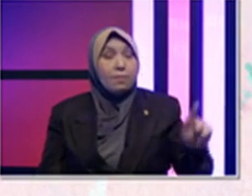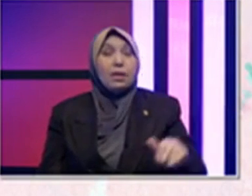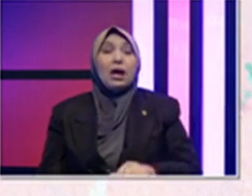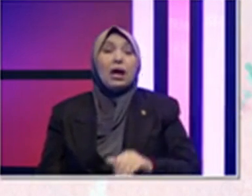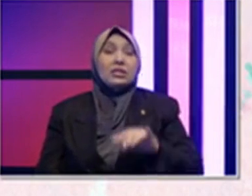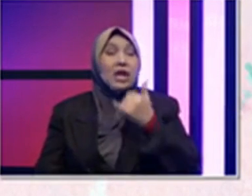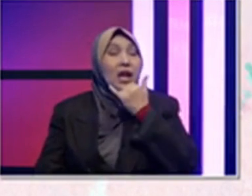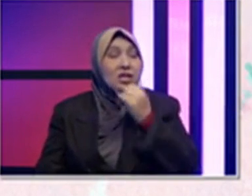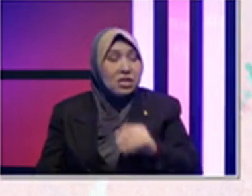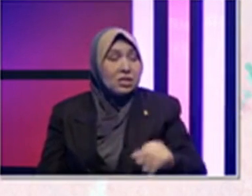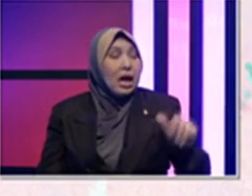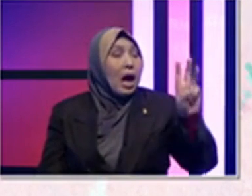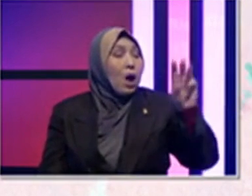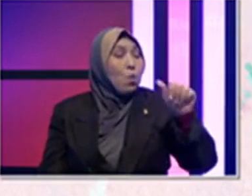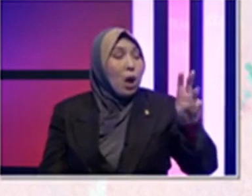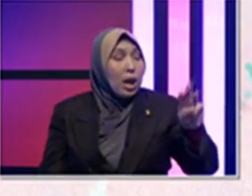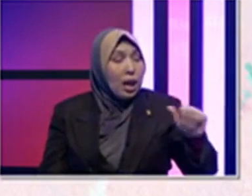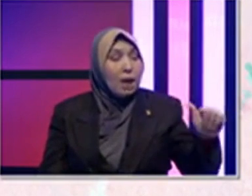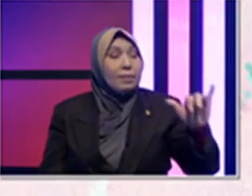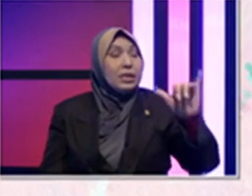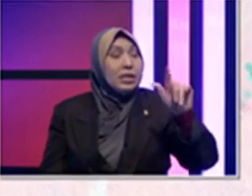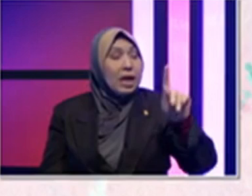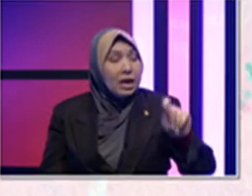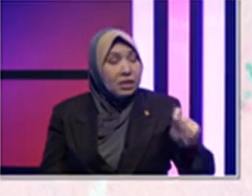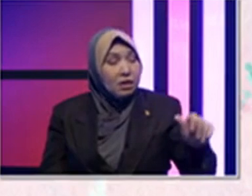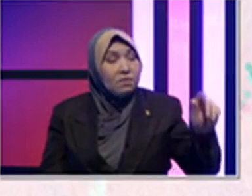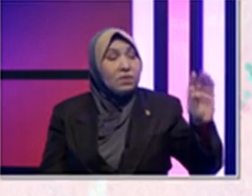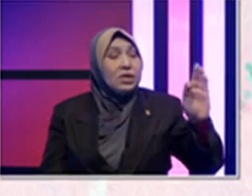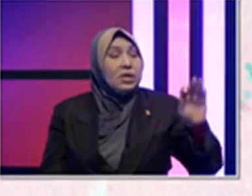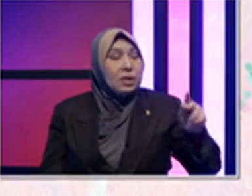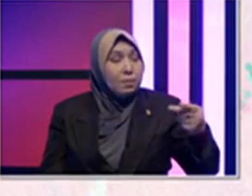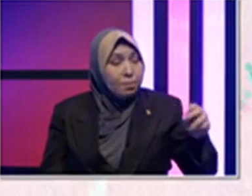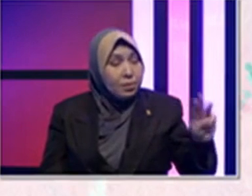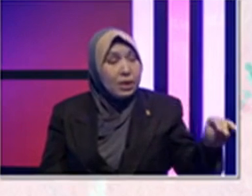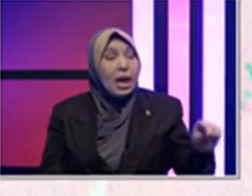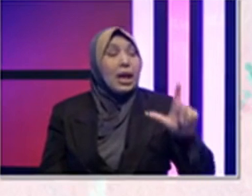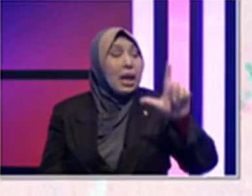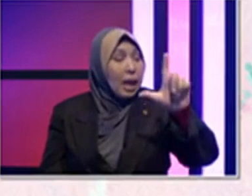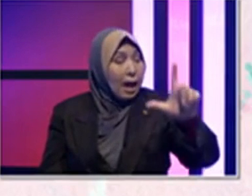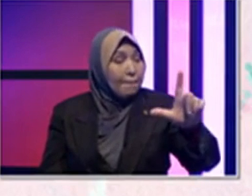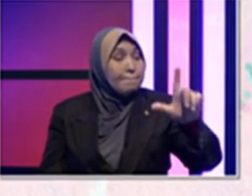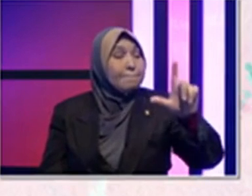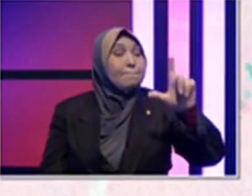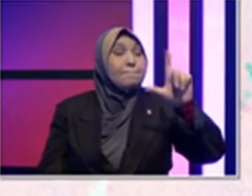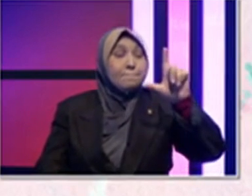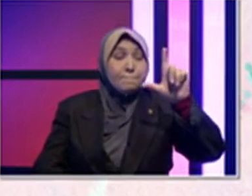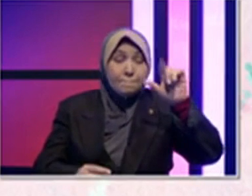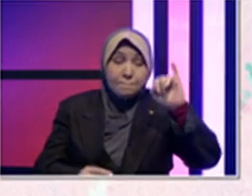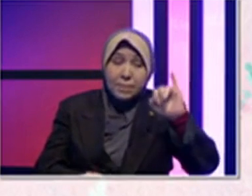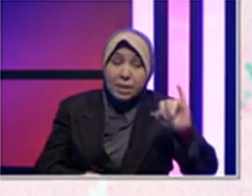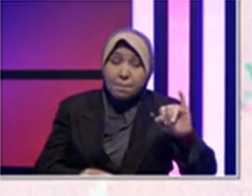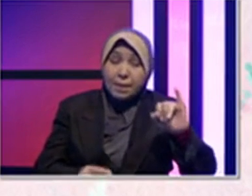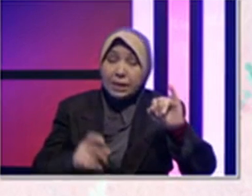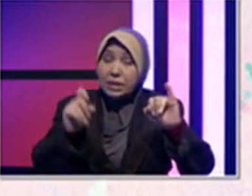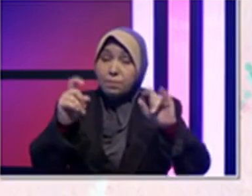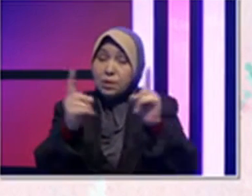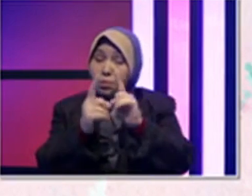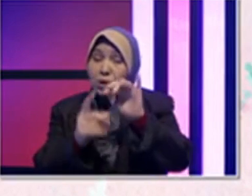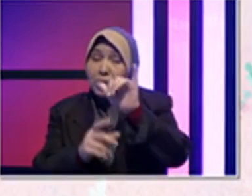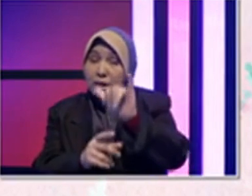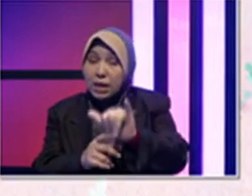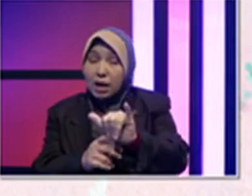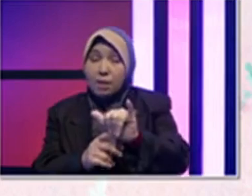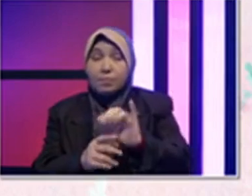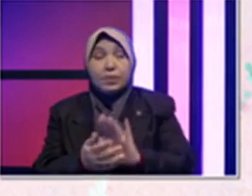khilaf awalam YIMM lam mim mati bertemu negeri Jelaskan baca Kidul jangan